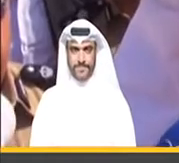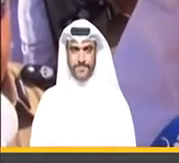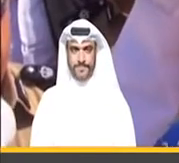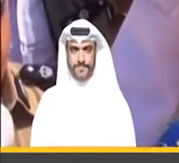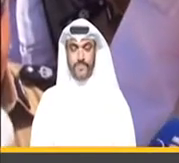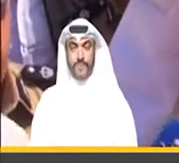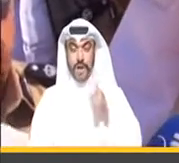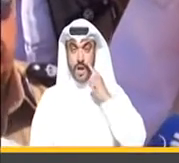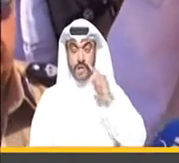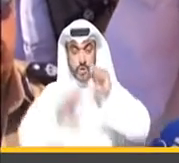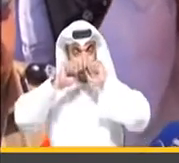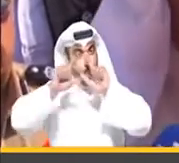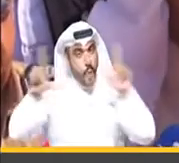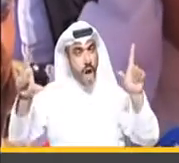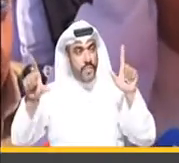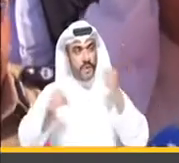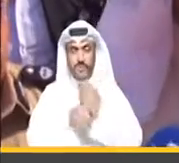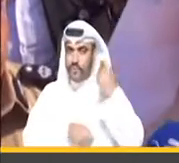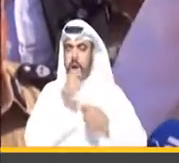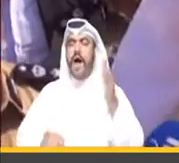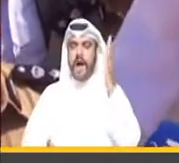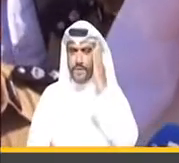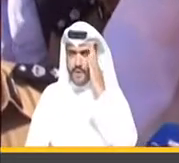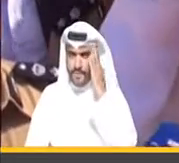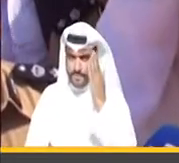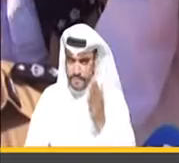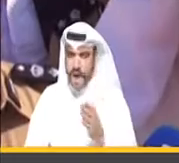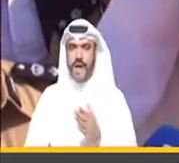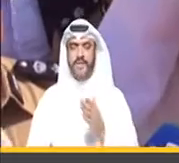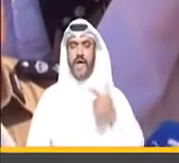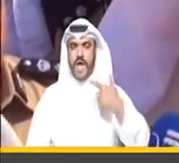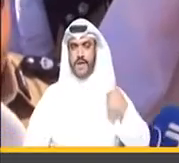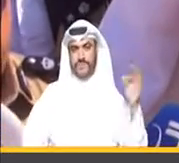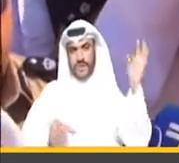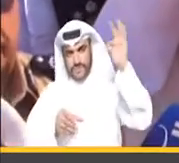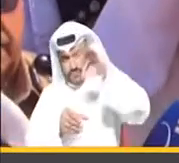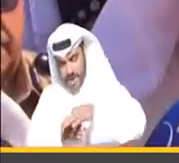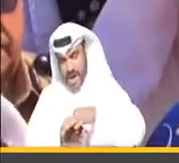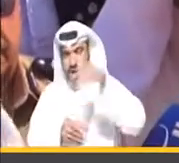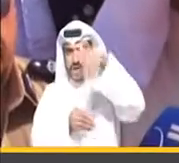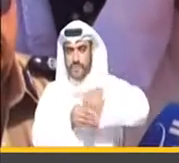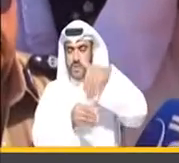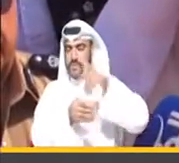أنه يكون واضح في عملية طرحها. نحن نفهم ترشيح وبرلمان